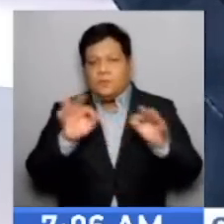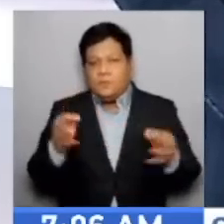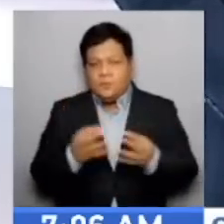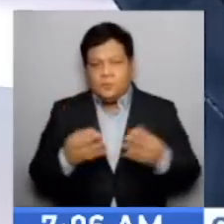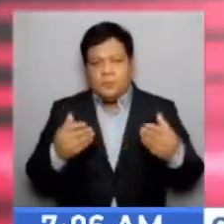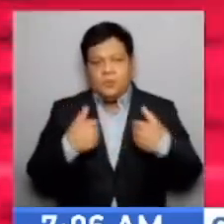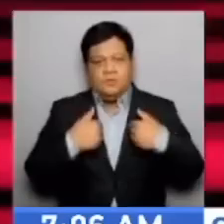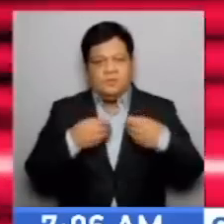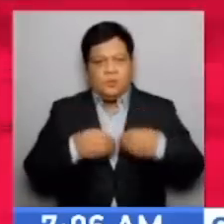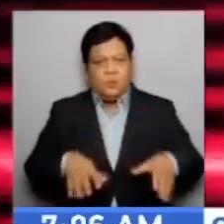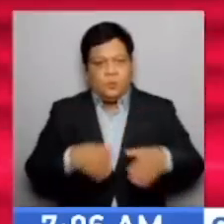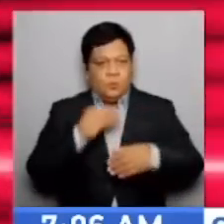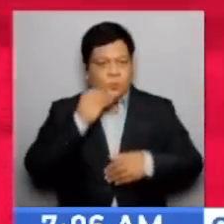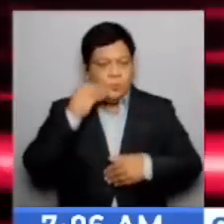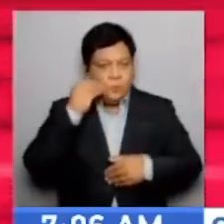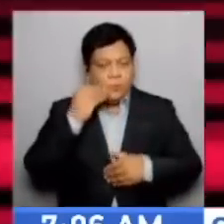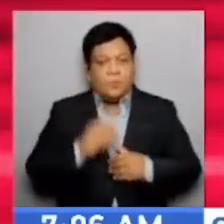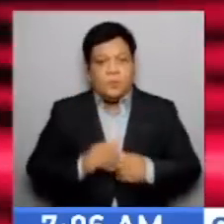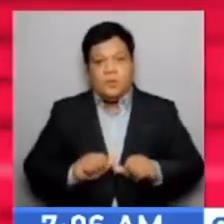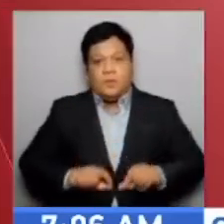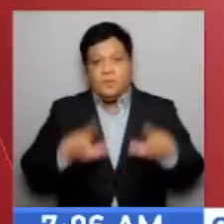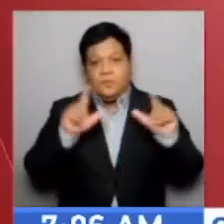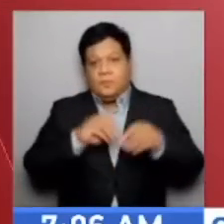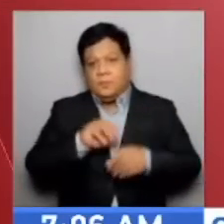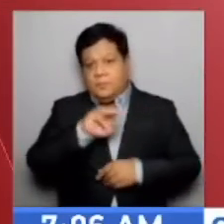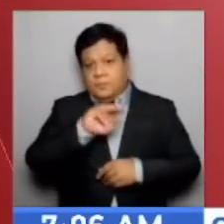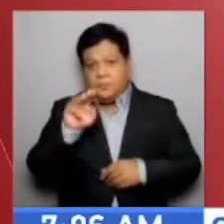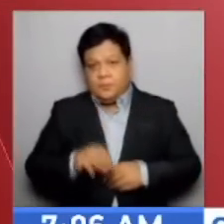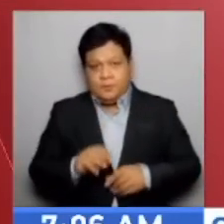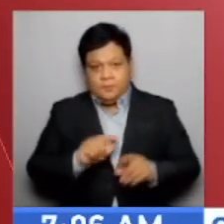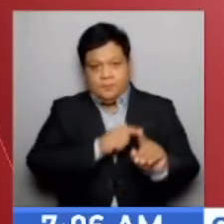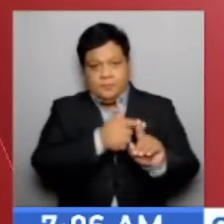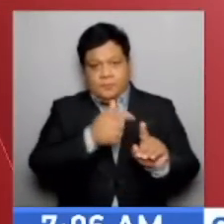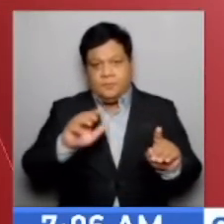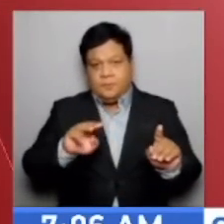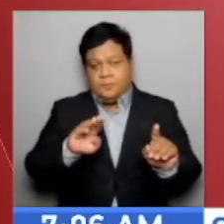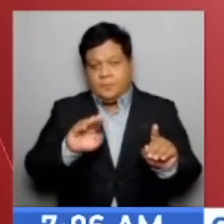Maynila, mayroon ang balita si Bam Alegre. Bam?